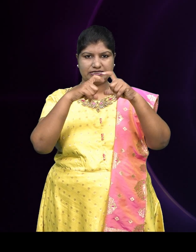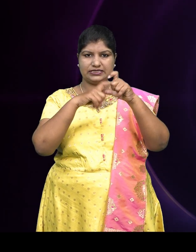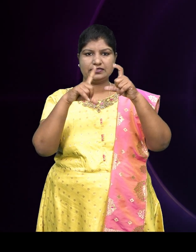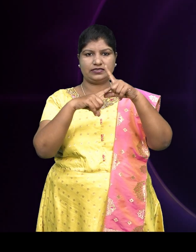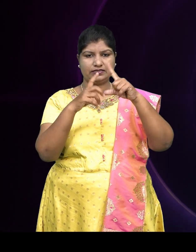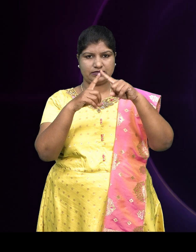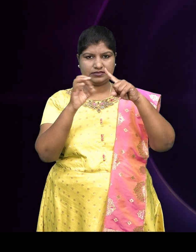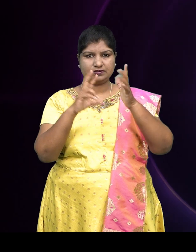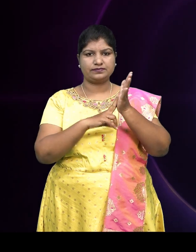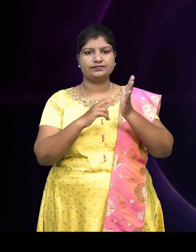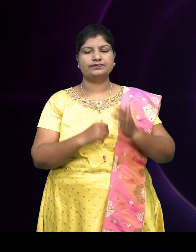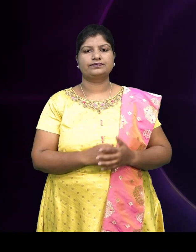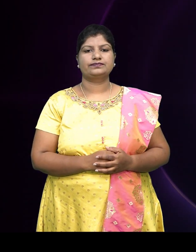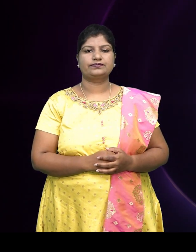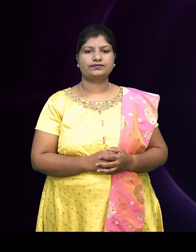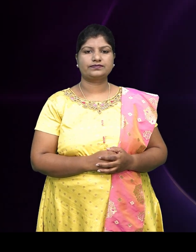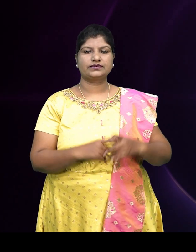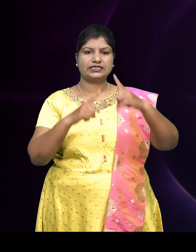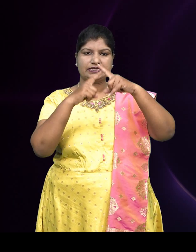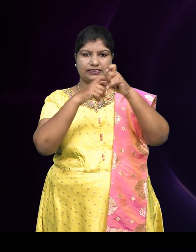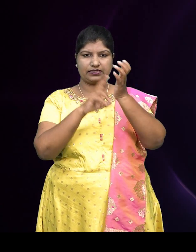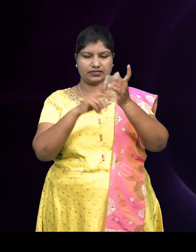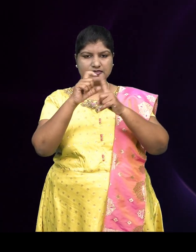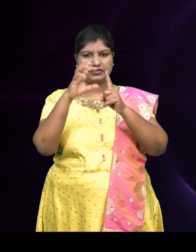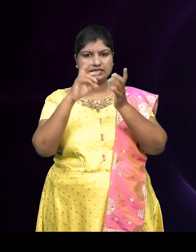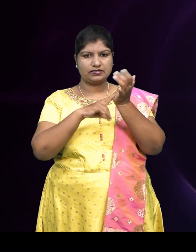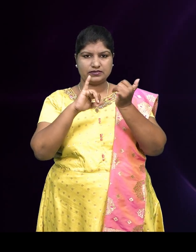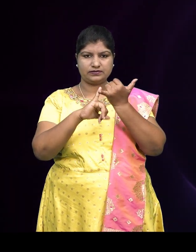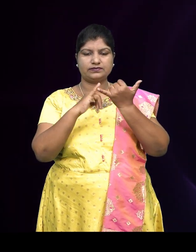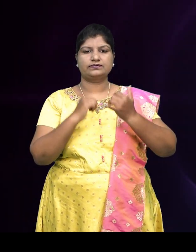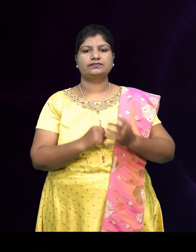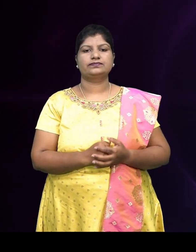आंतरिक कंकाल, नस,